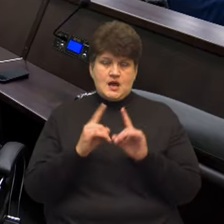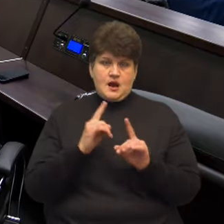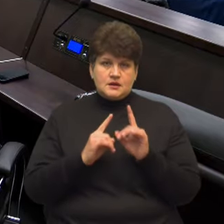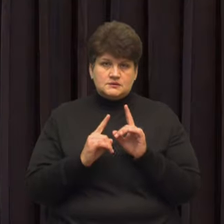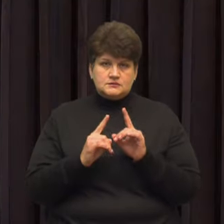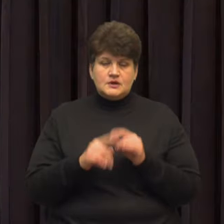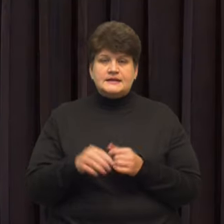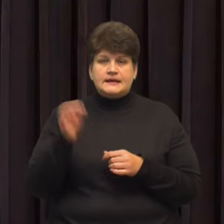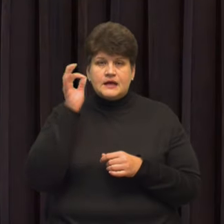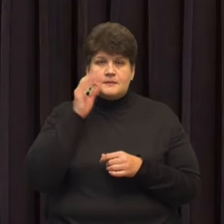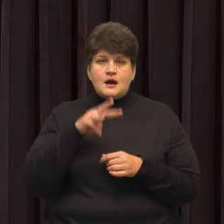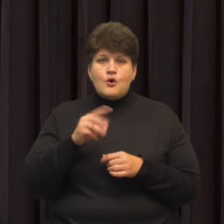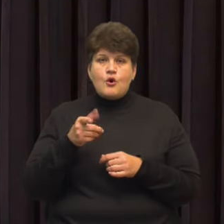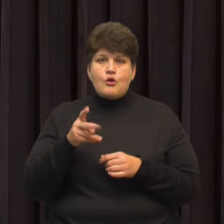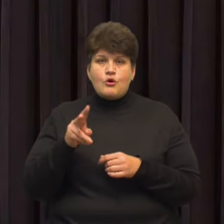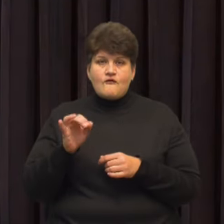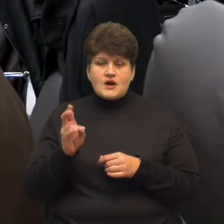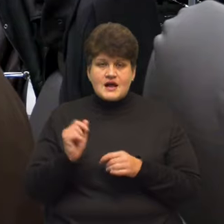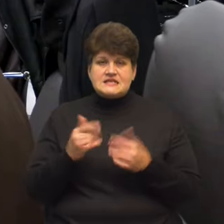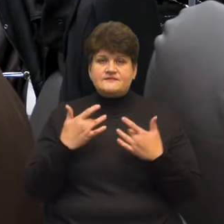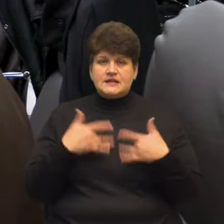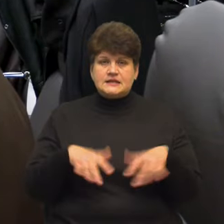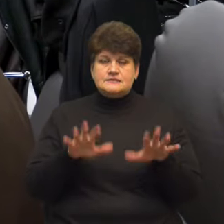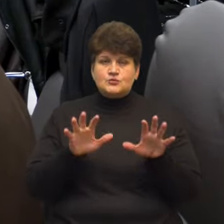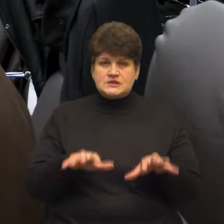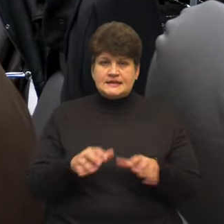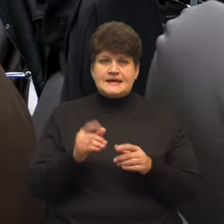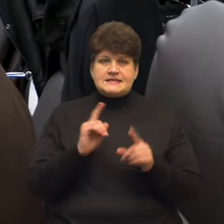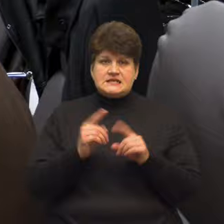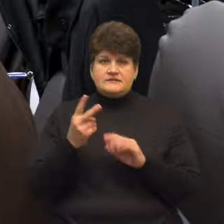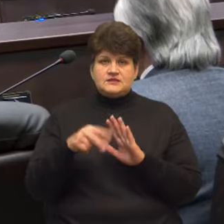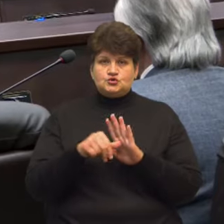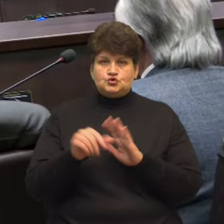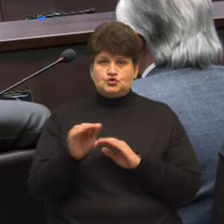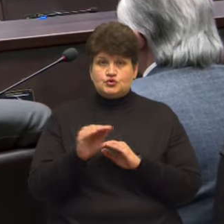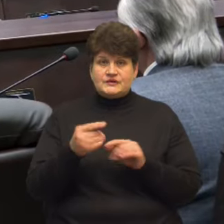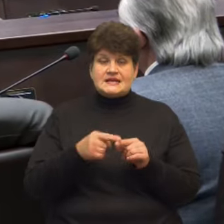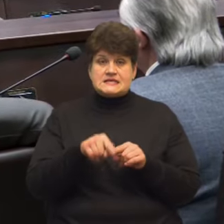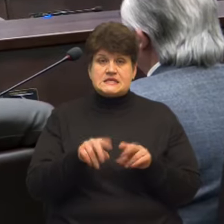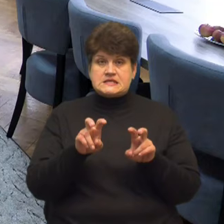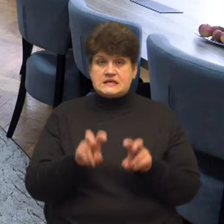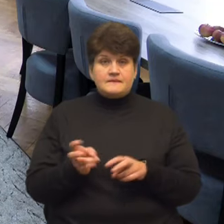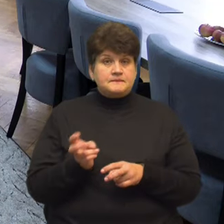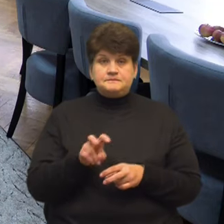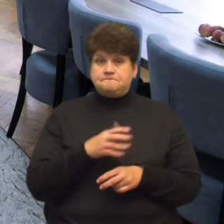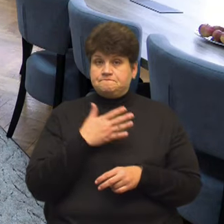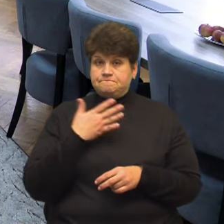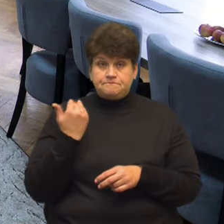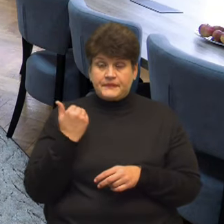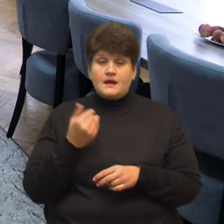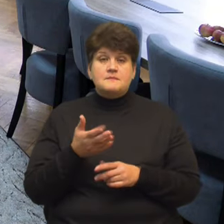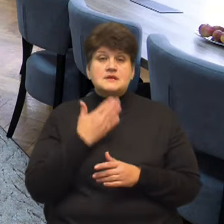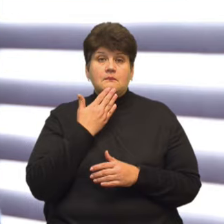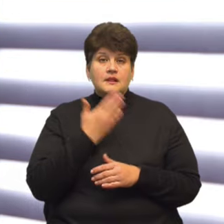Михайла головка звільнили з посади голови облради на сесії 26 жовтня на це засідання він не прийшов ми запитали у